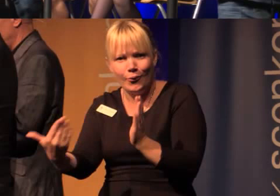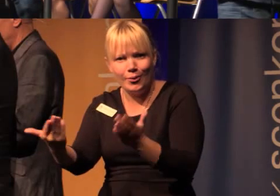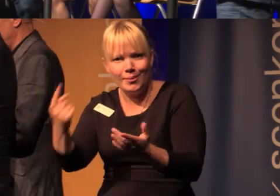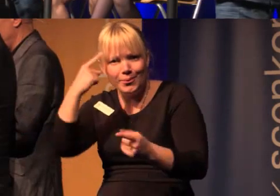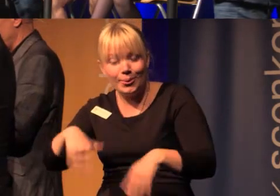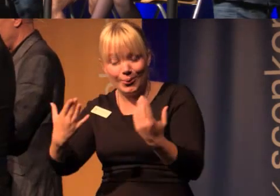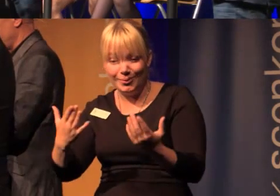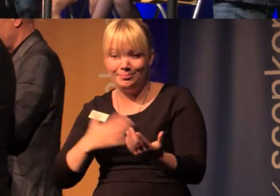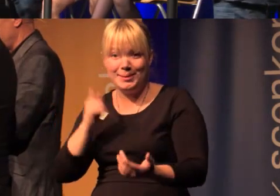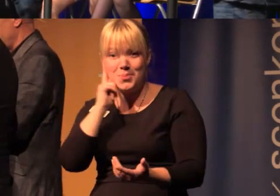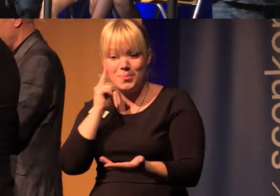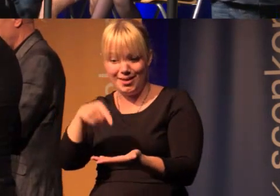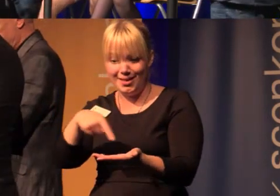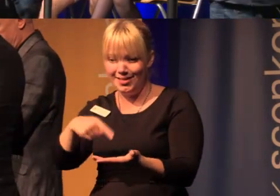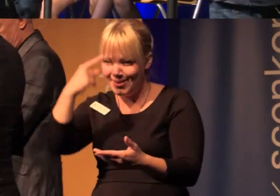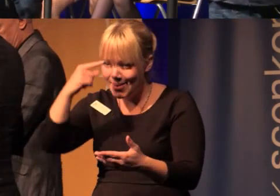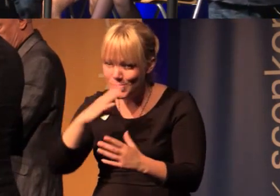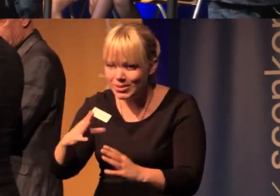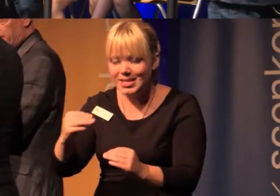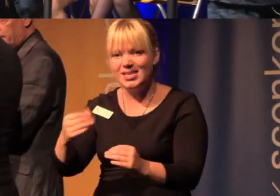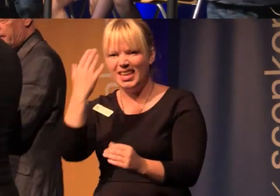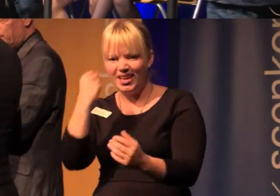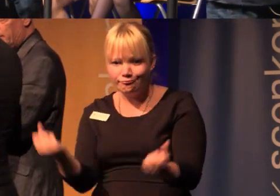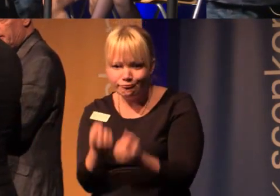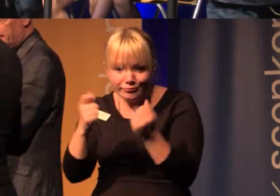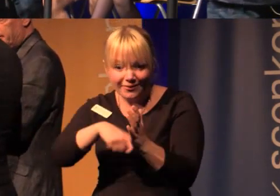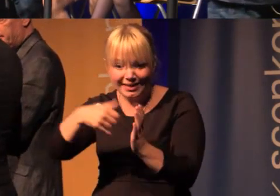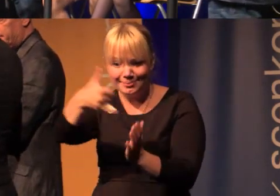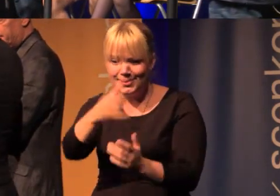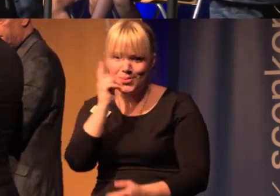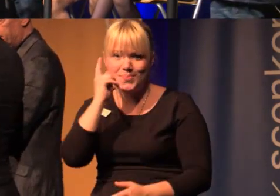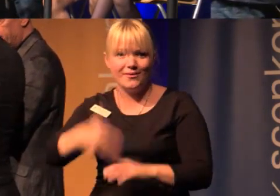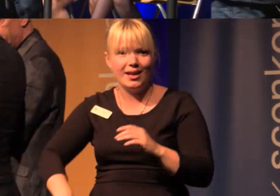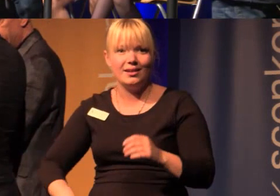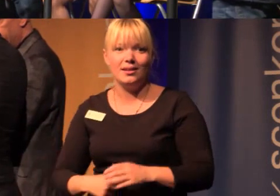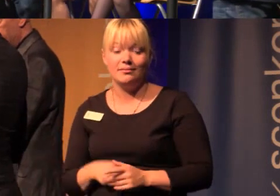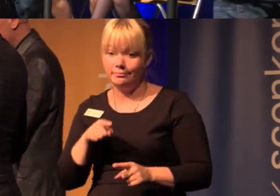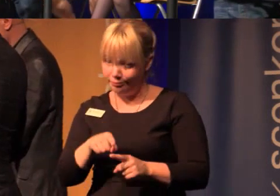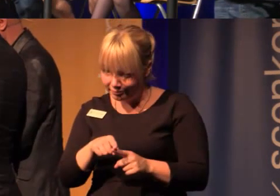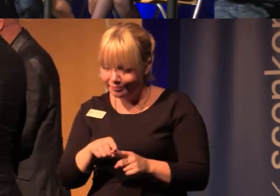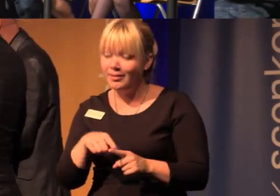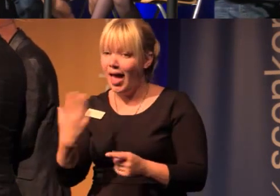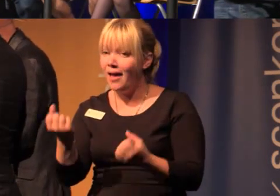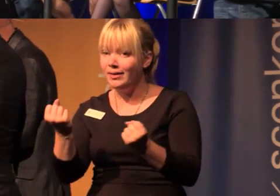man tittar på film ibland till och med också. Och det ska man ju såklart värdesätta.